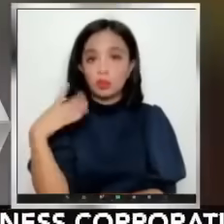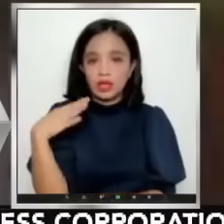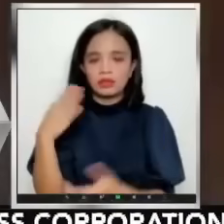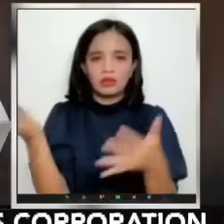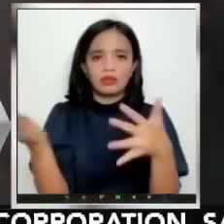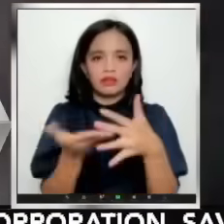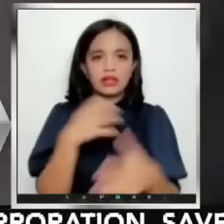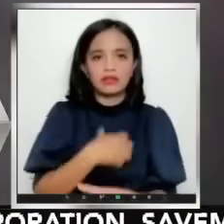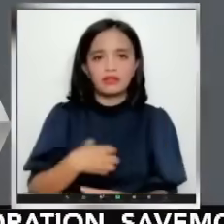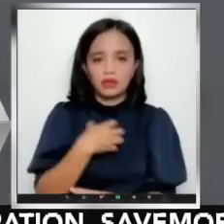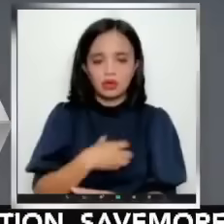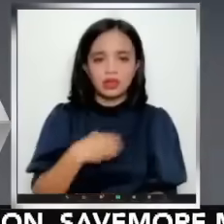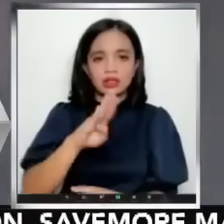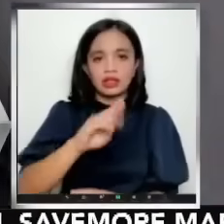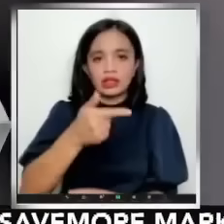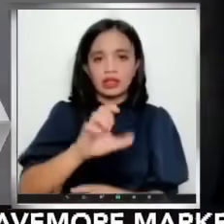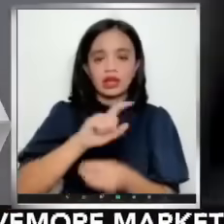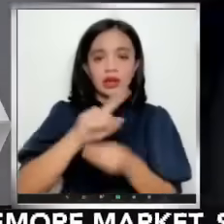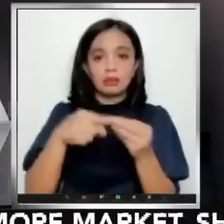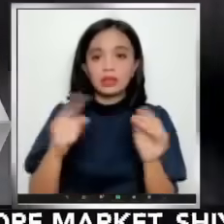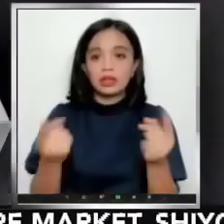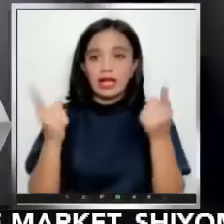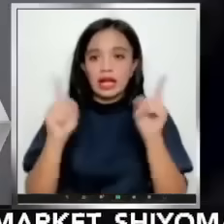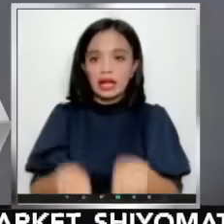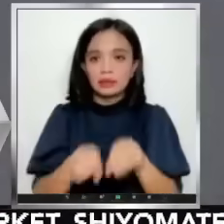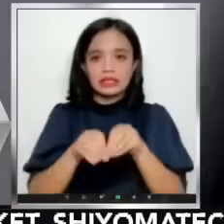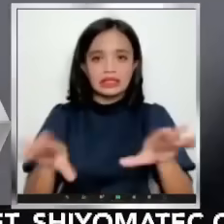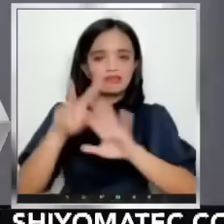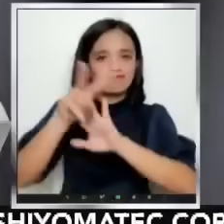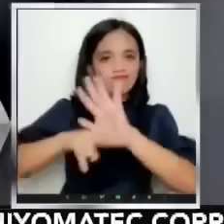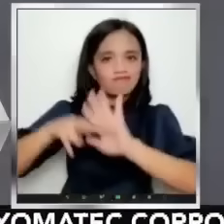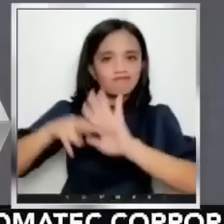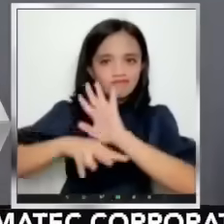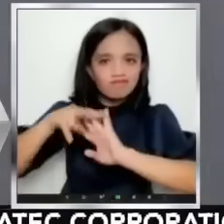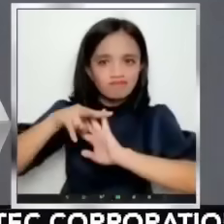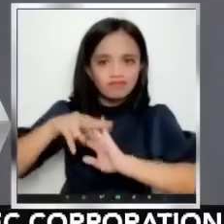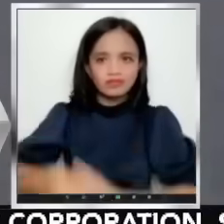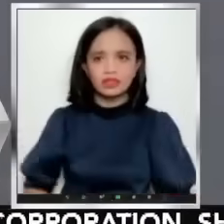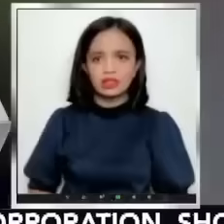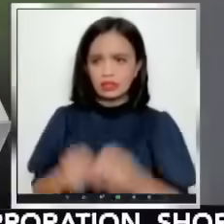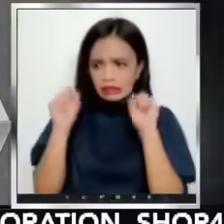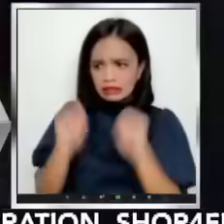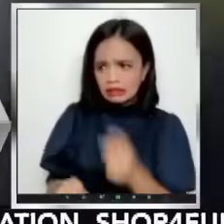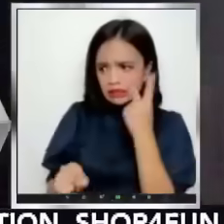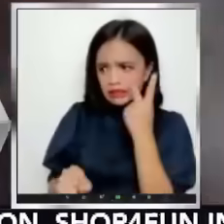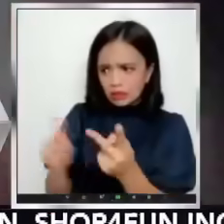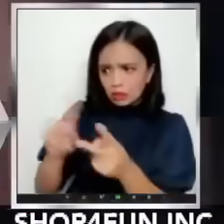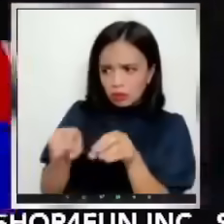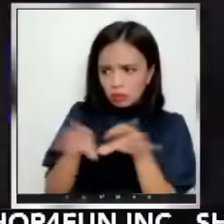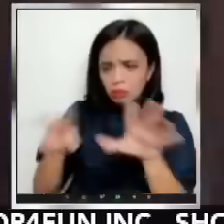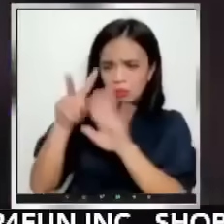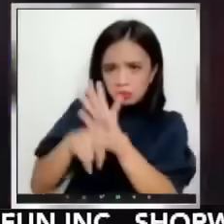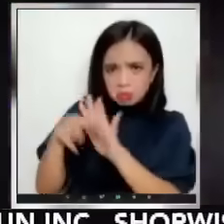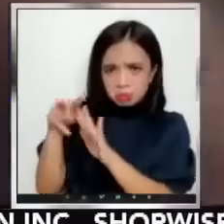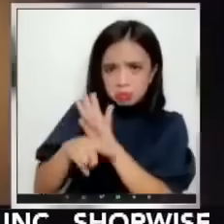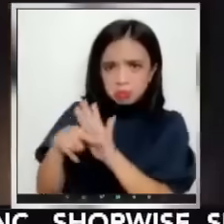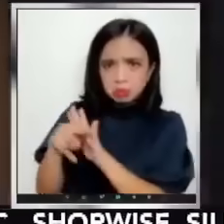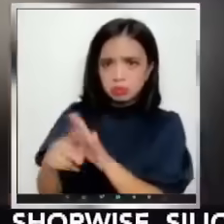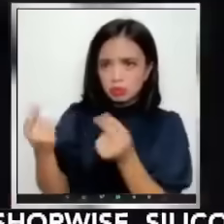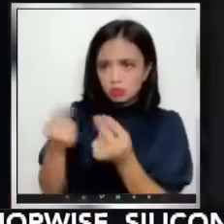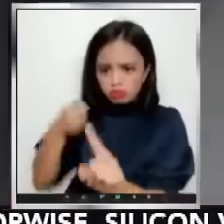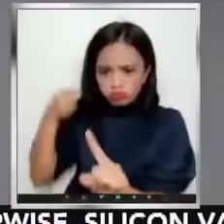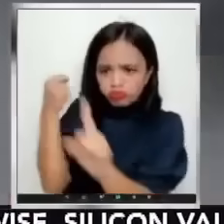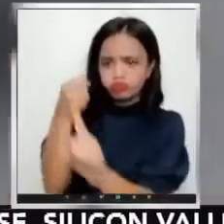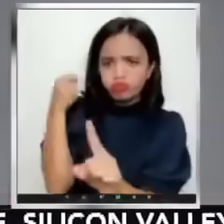BGC kaugnay sa insidente sa viral video. Yung nakita lang natin doon sa yung pinag-viral lang yung video na nagsapakan eh. Hindi